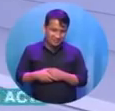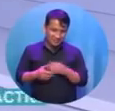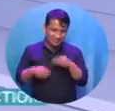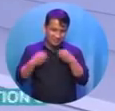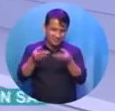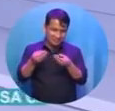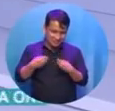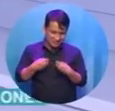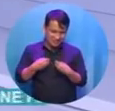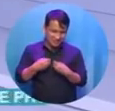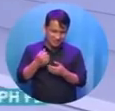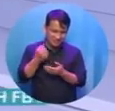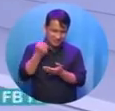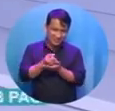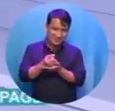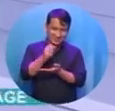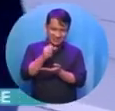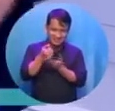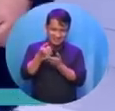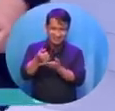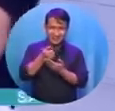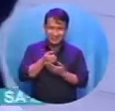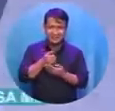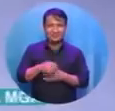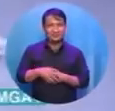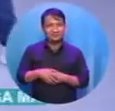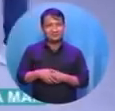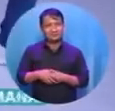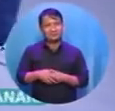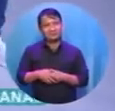Mamimigay po kayo ng ayuda at tulong po.